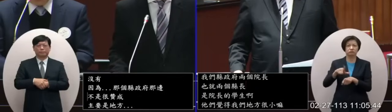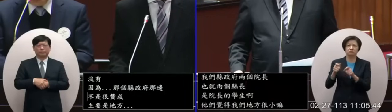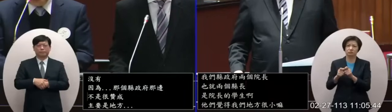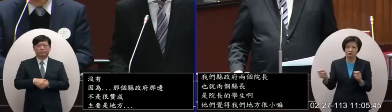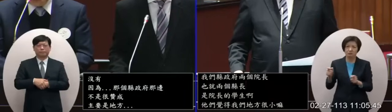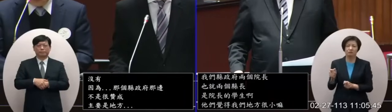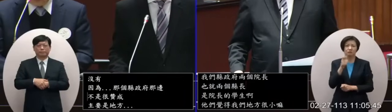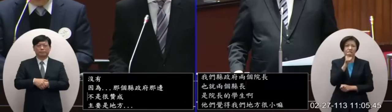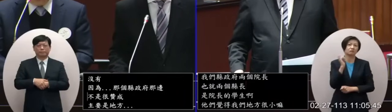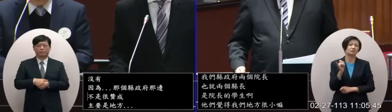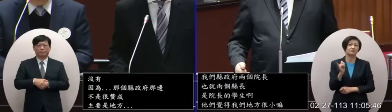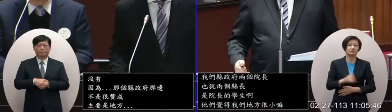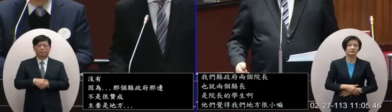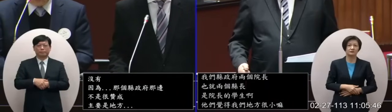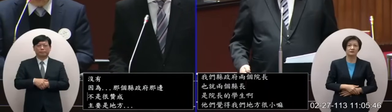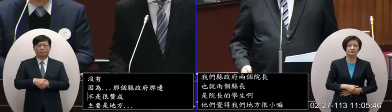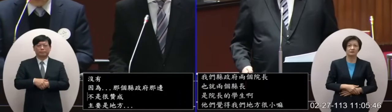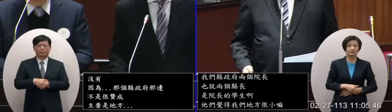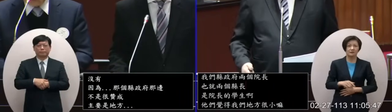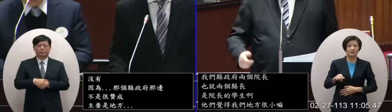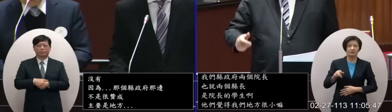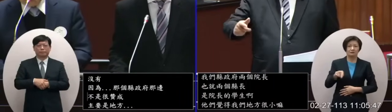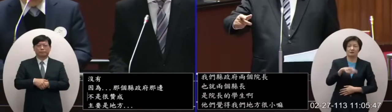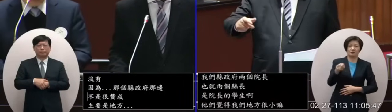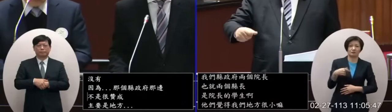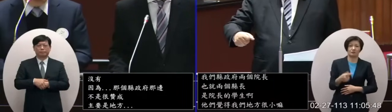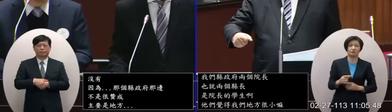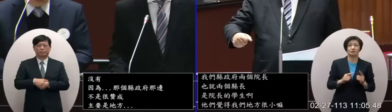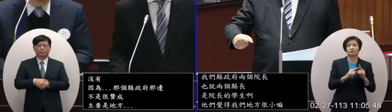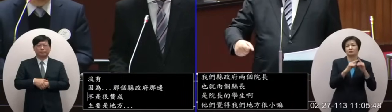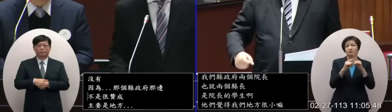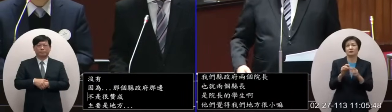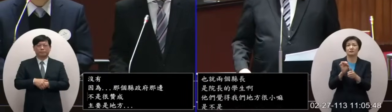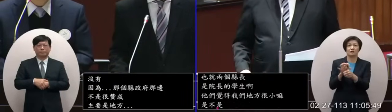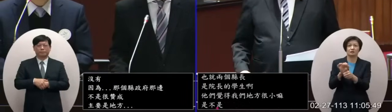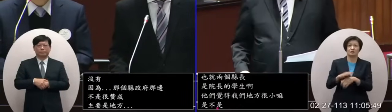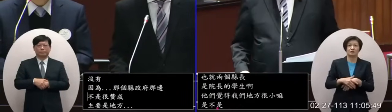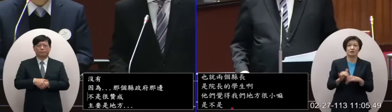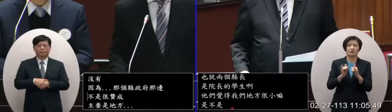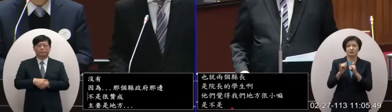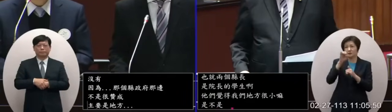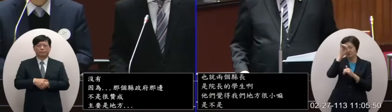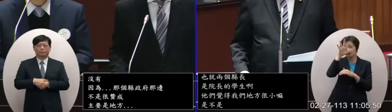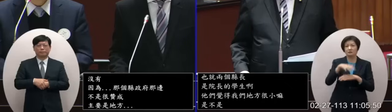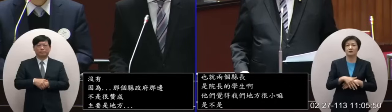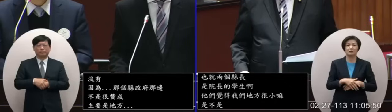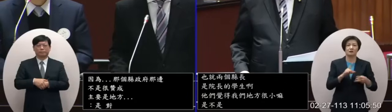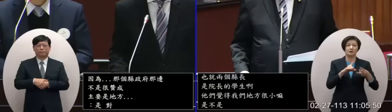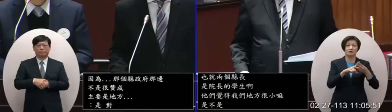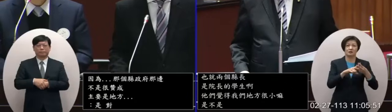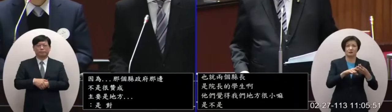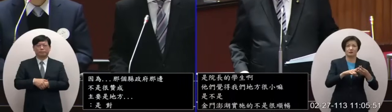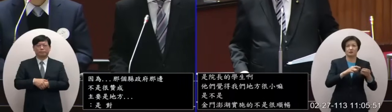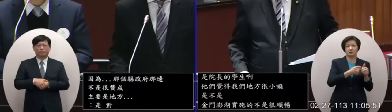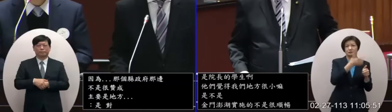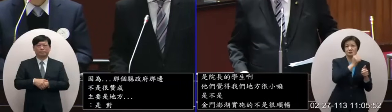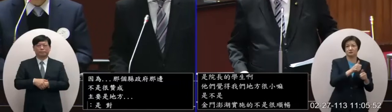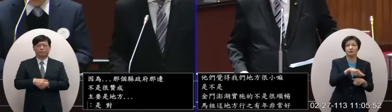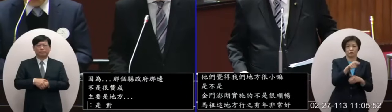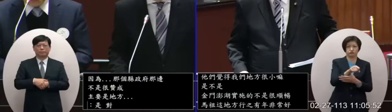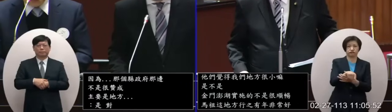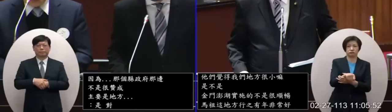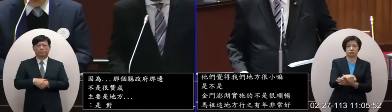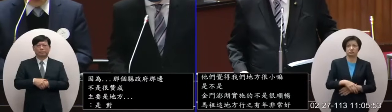啊。但李问先生跑去讲说，民进党王必胜次长答应改为布立院，部长有没有这回